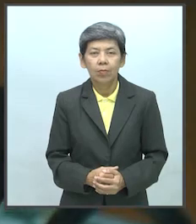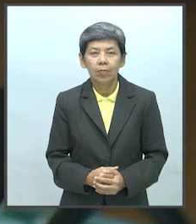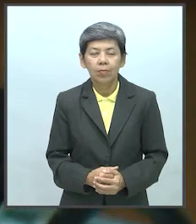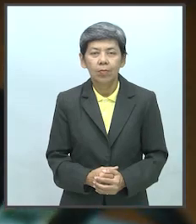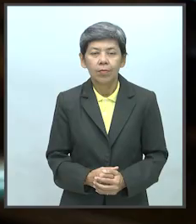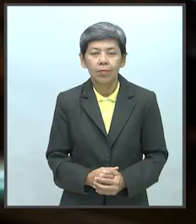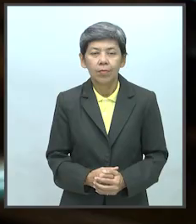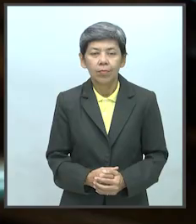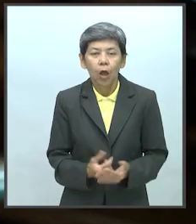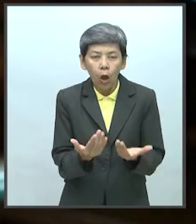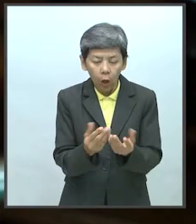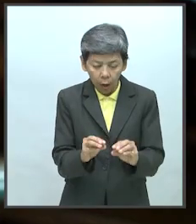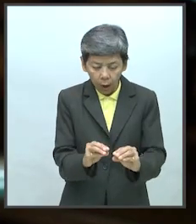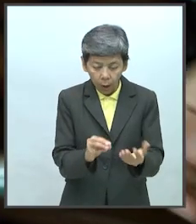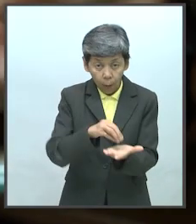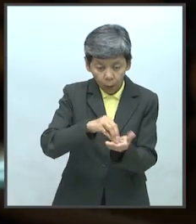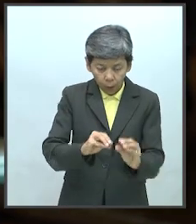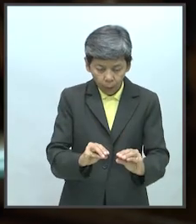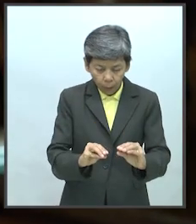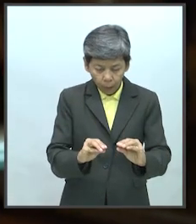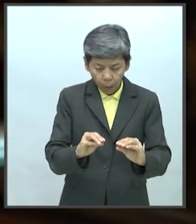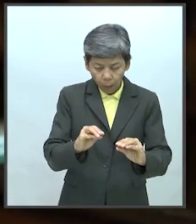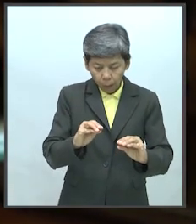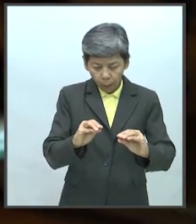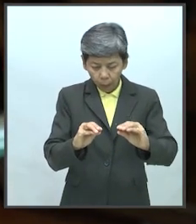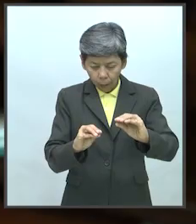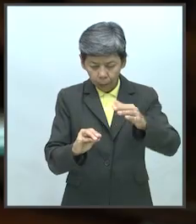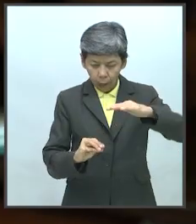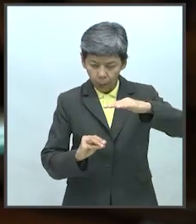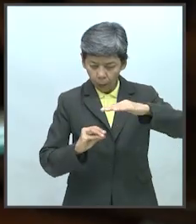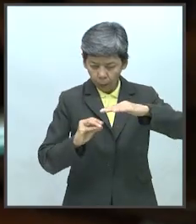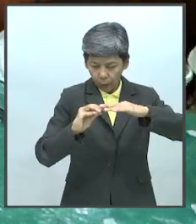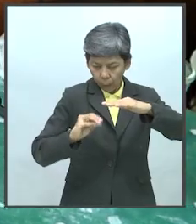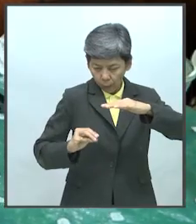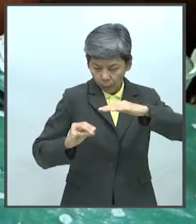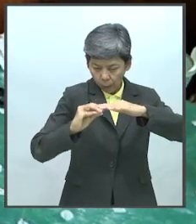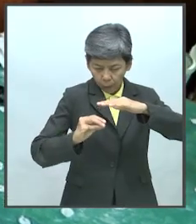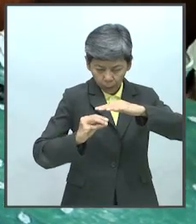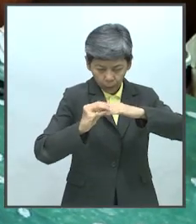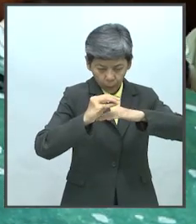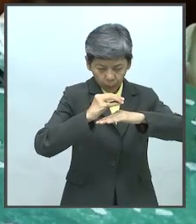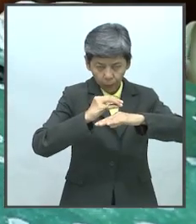รอให้มันลอยขึ้นมา ใช่ครับพอน้ำเดือดเนี่ยก็จะลอยขึ้นมา ะ นะครับ